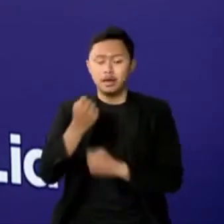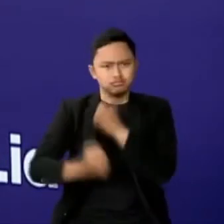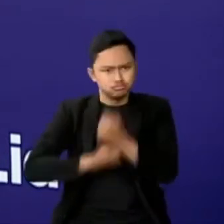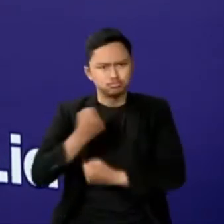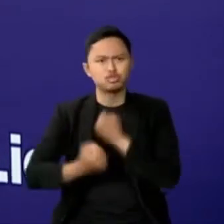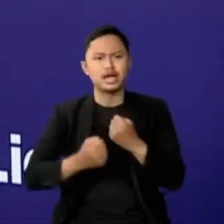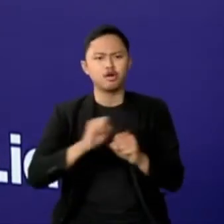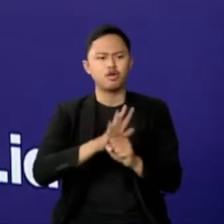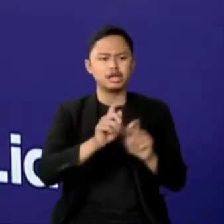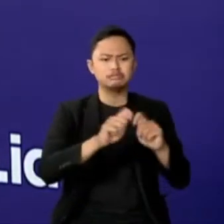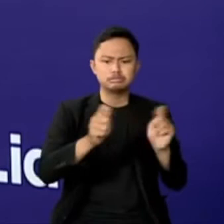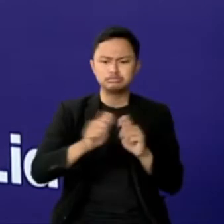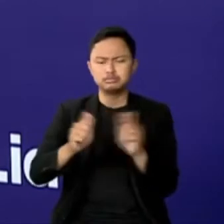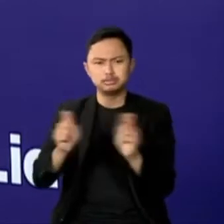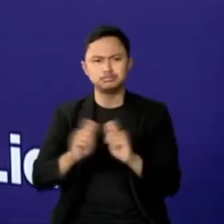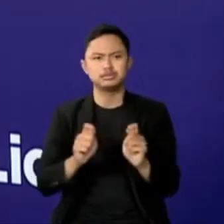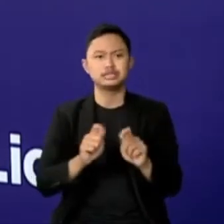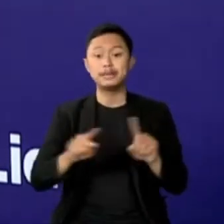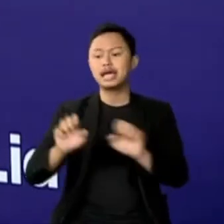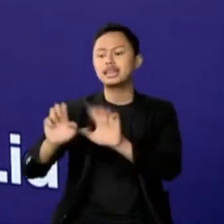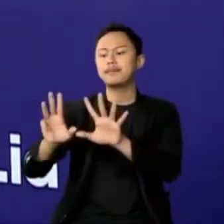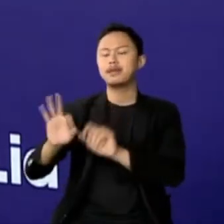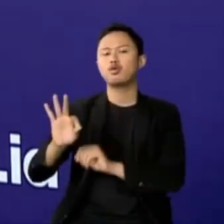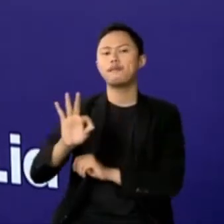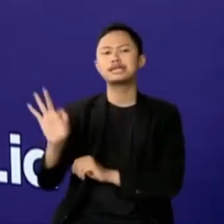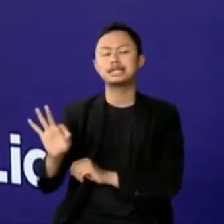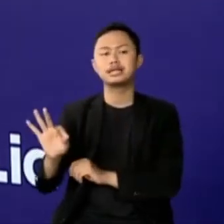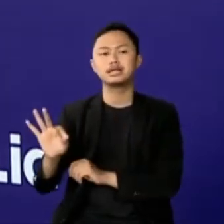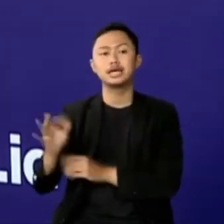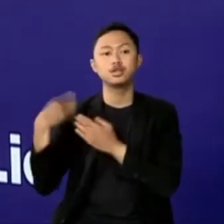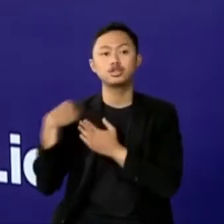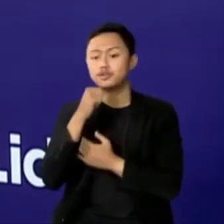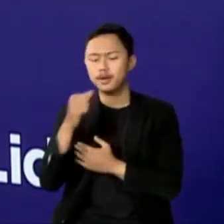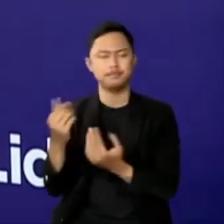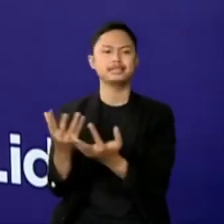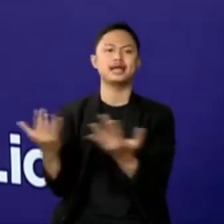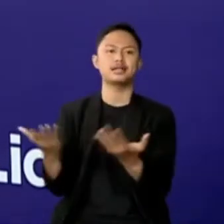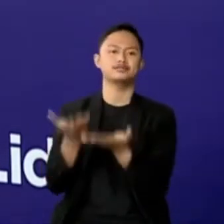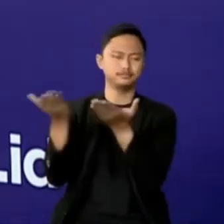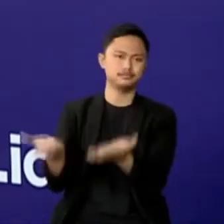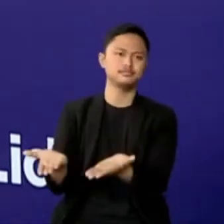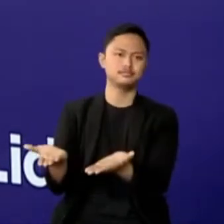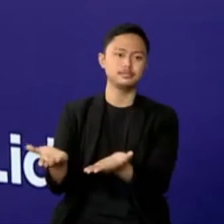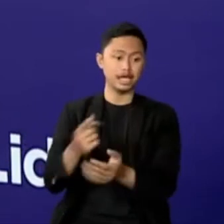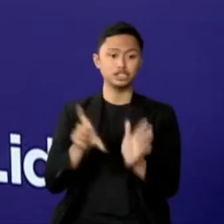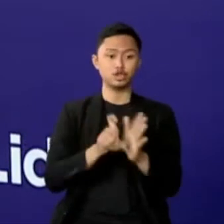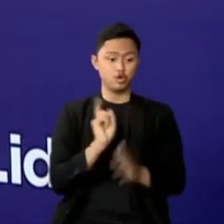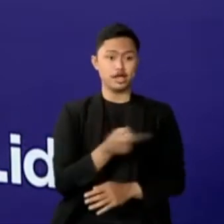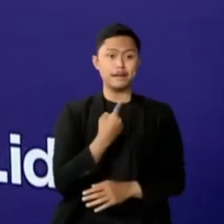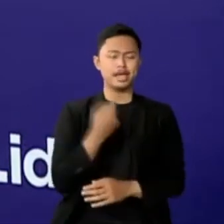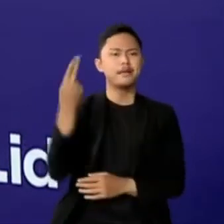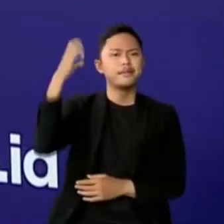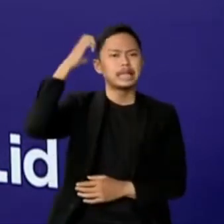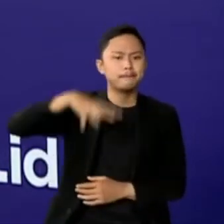mengurangi memutus mata rantai penyebaran kofit 80% nya ternyata ada pada masyarakat jadi sehebat apapun